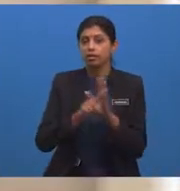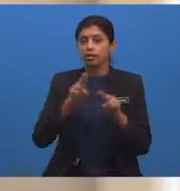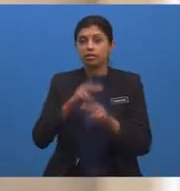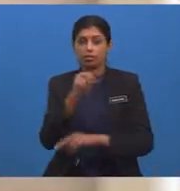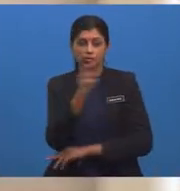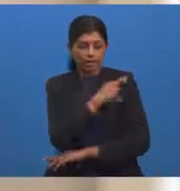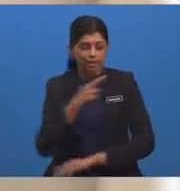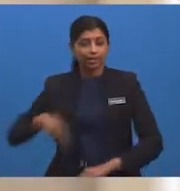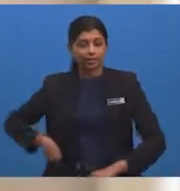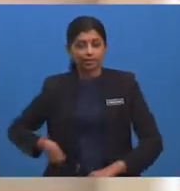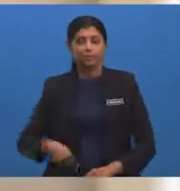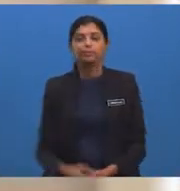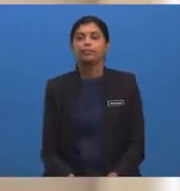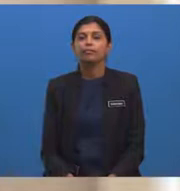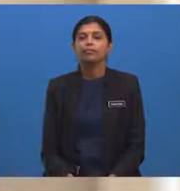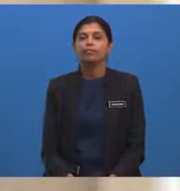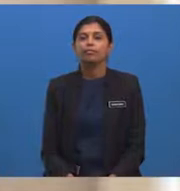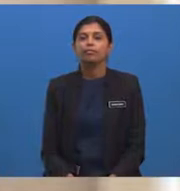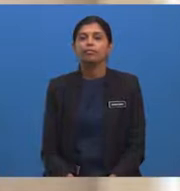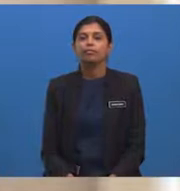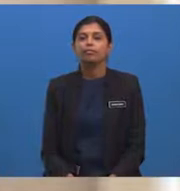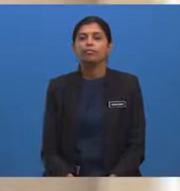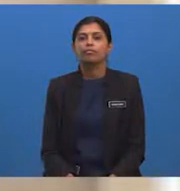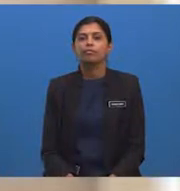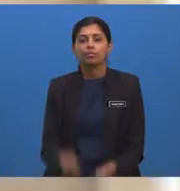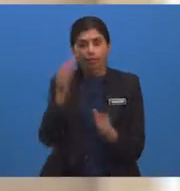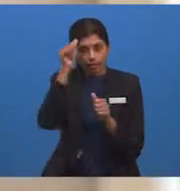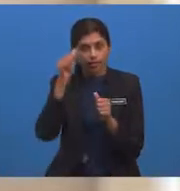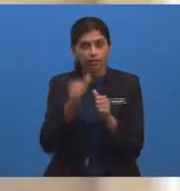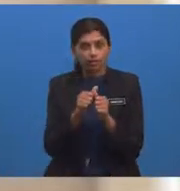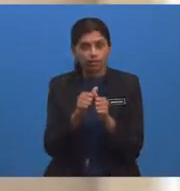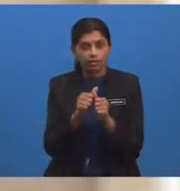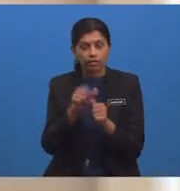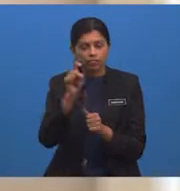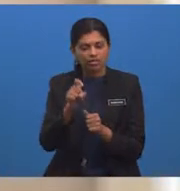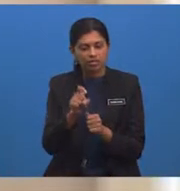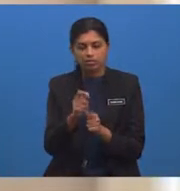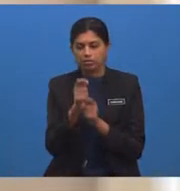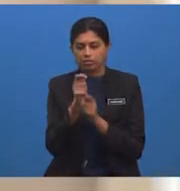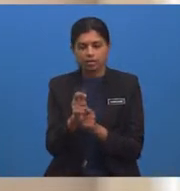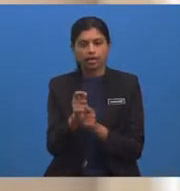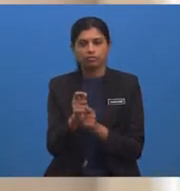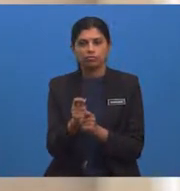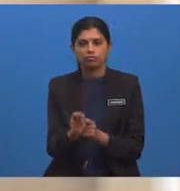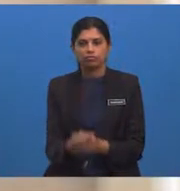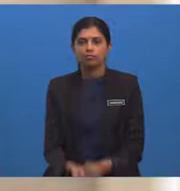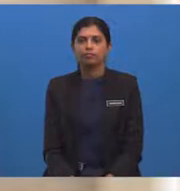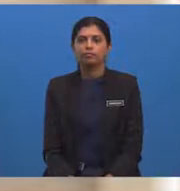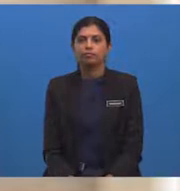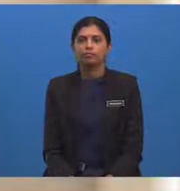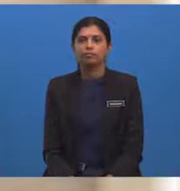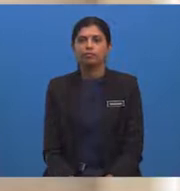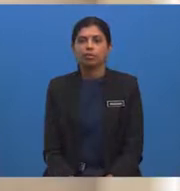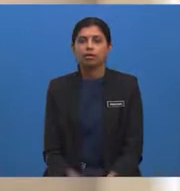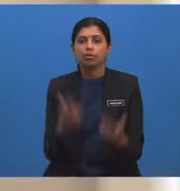ya murid-murid, raja-raja mestilah sentiasa ditaati. Mengingkari raja dianggap